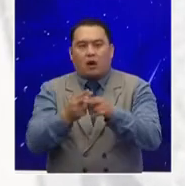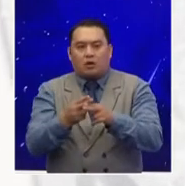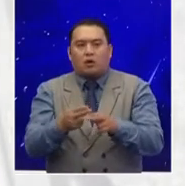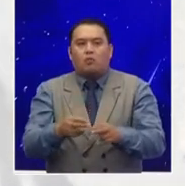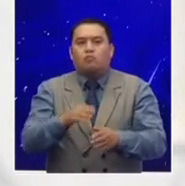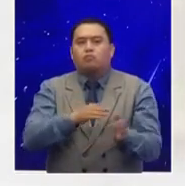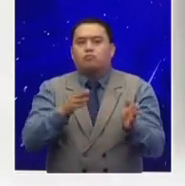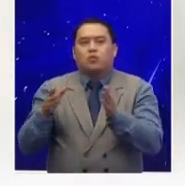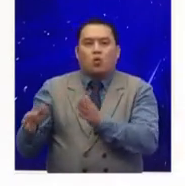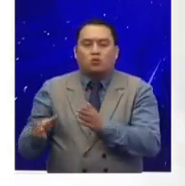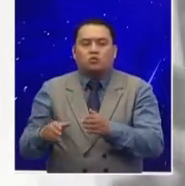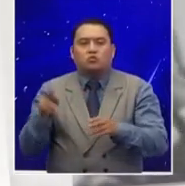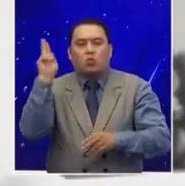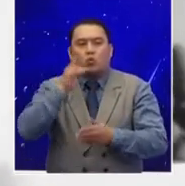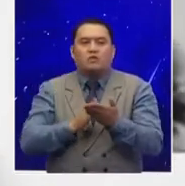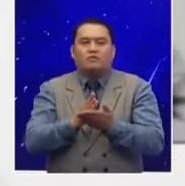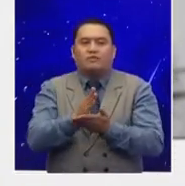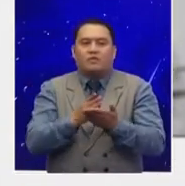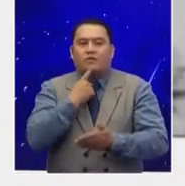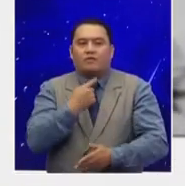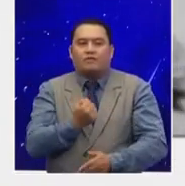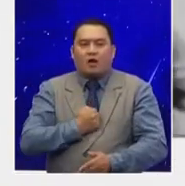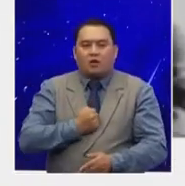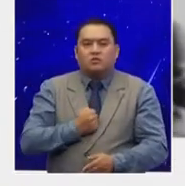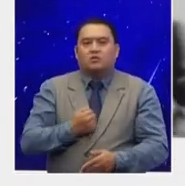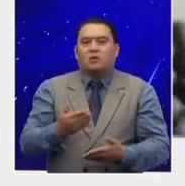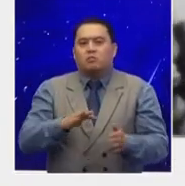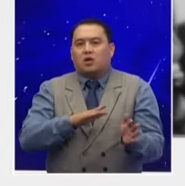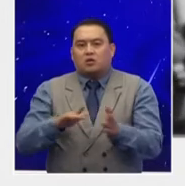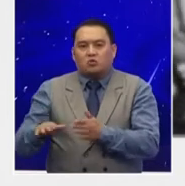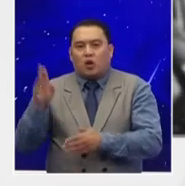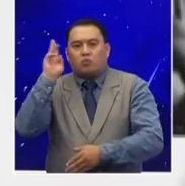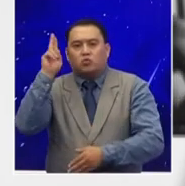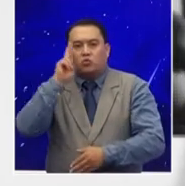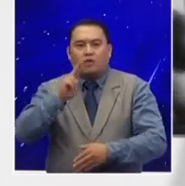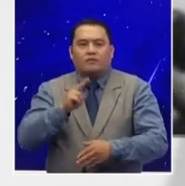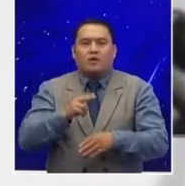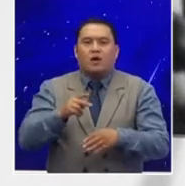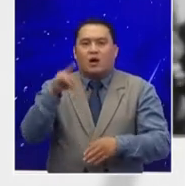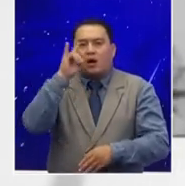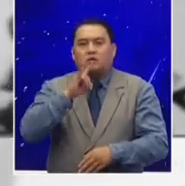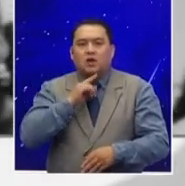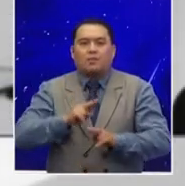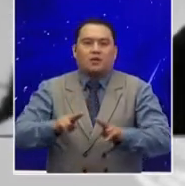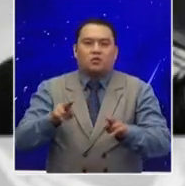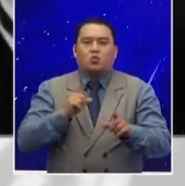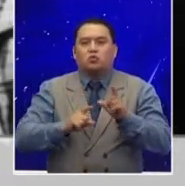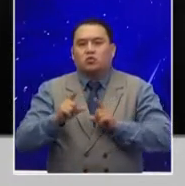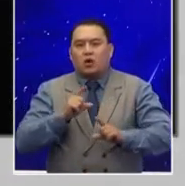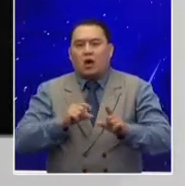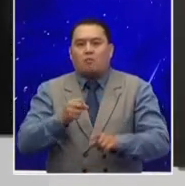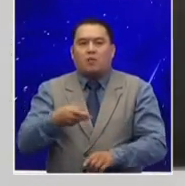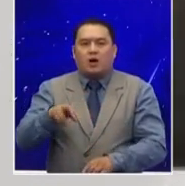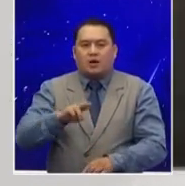После школы прошел службу в армии. Послеармейская жизнь продолжилась обучением на филфаке Казахского педагогического